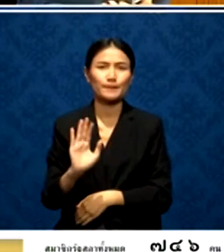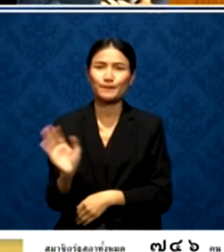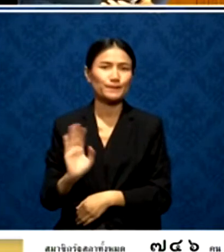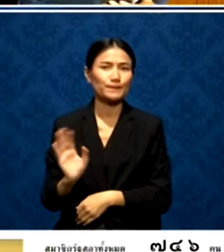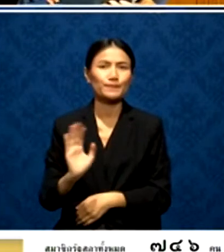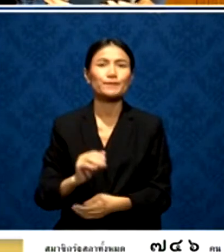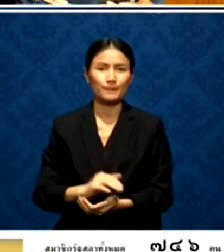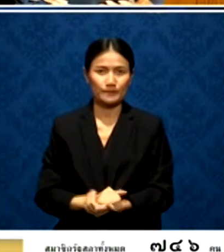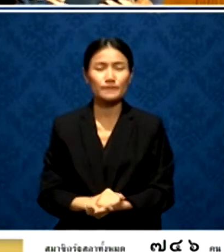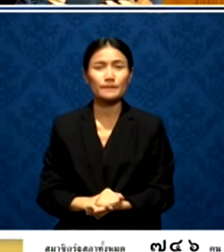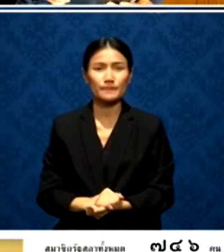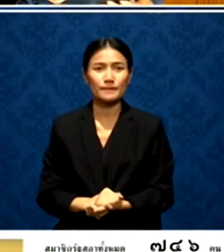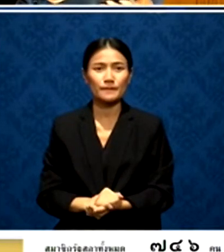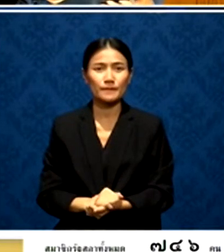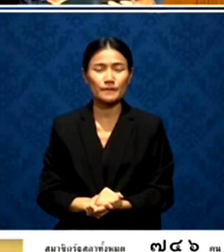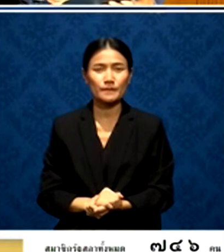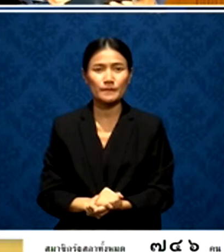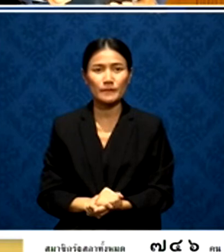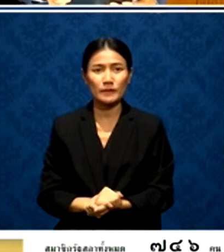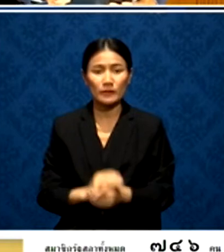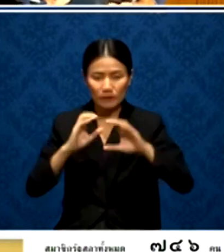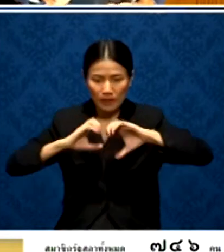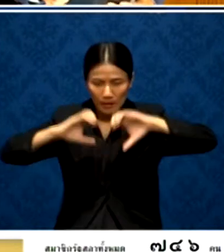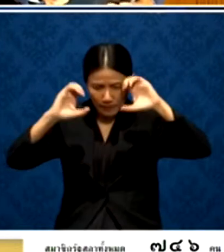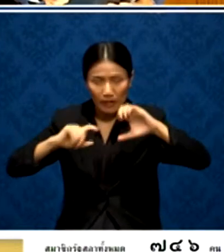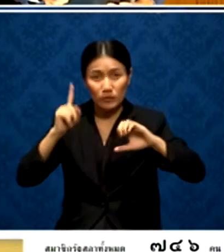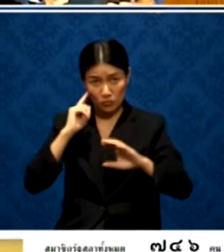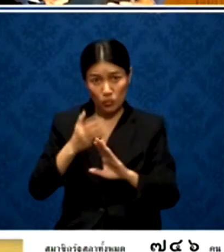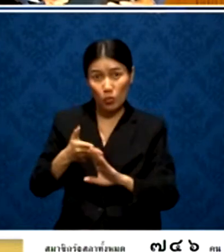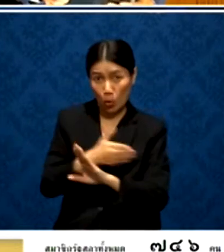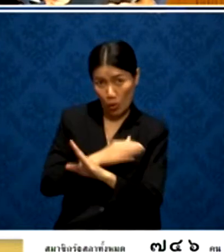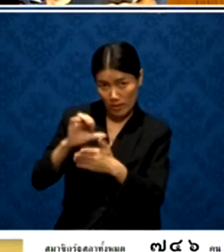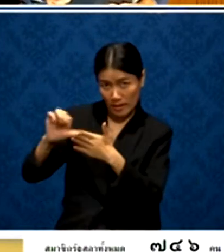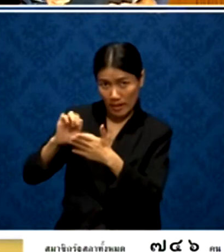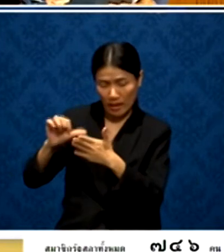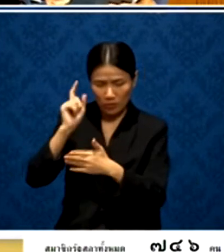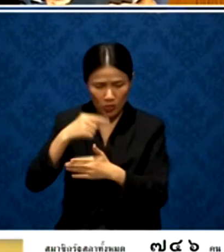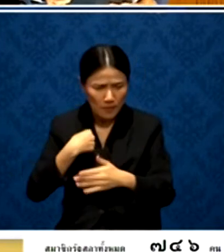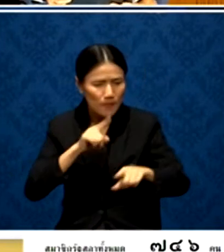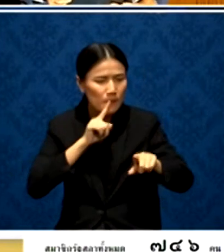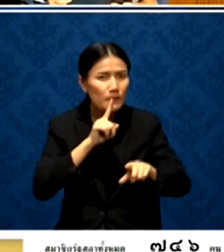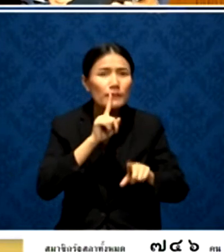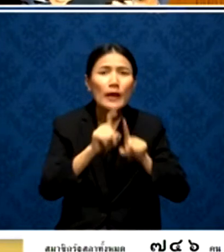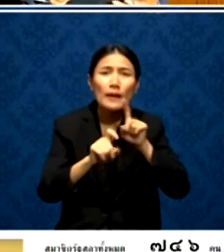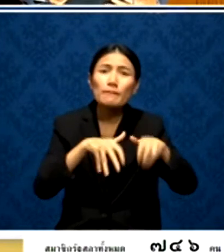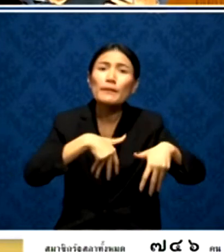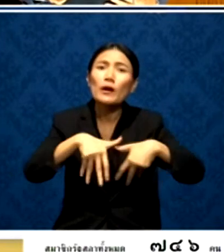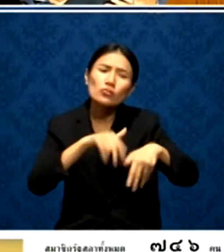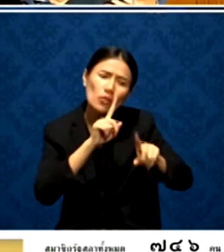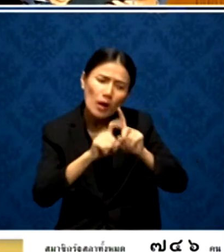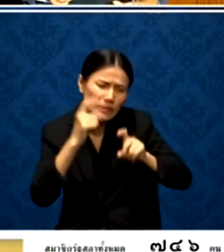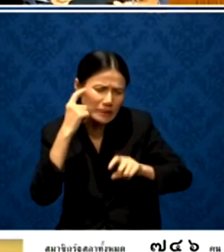โดยรัฐบาลจะหารือแนวทางในการทำประชามติที่ให้ความสำคัญกับการทำให้ประชาชนทุกภ